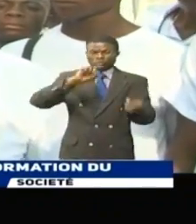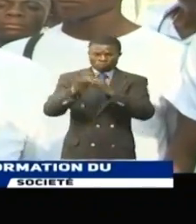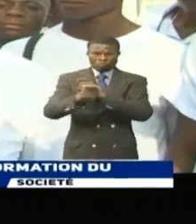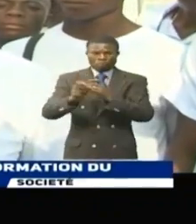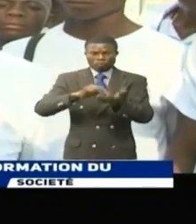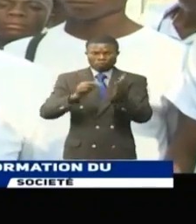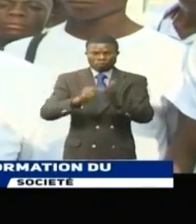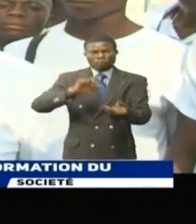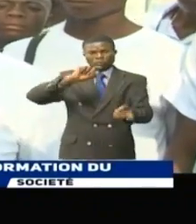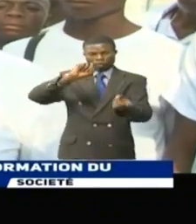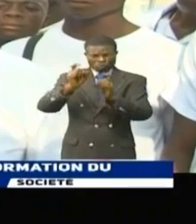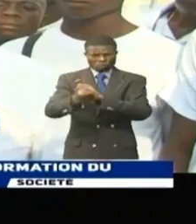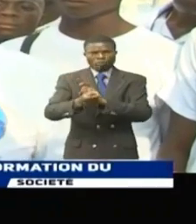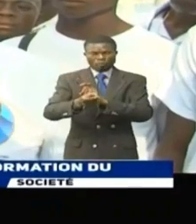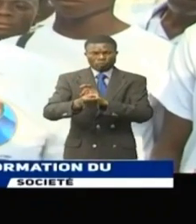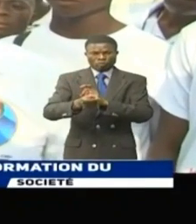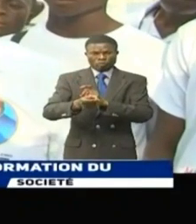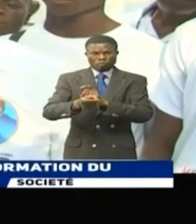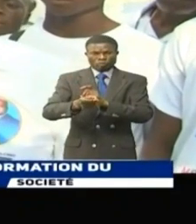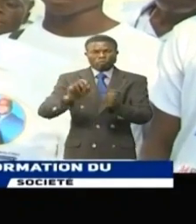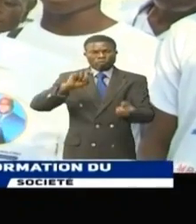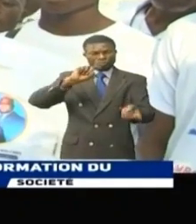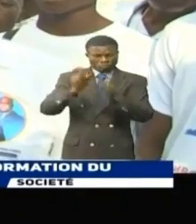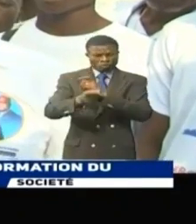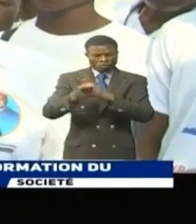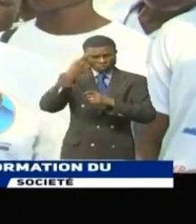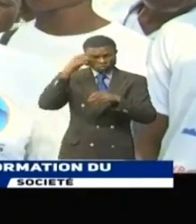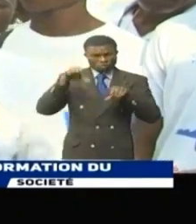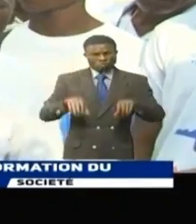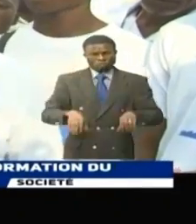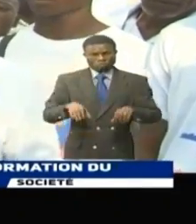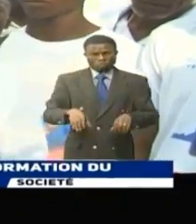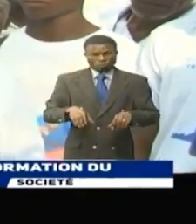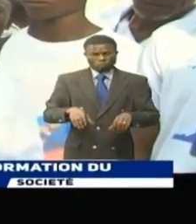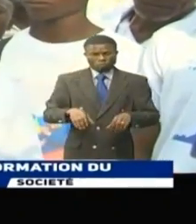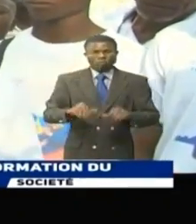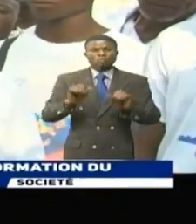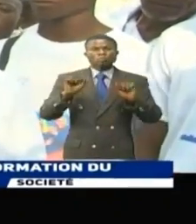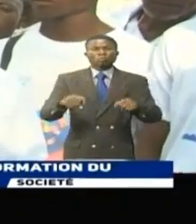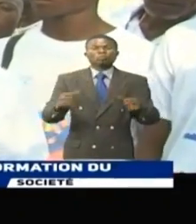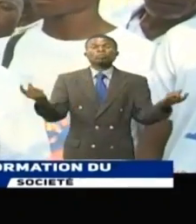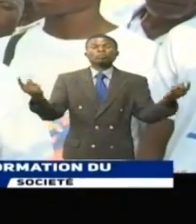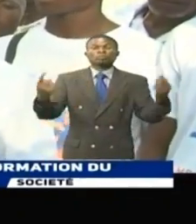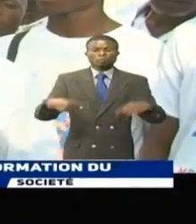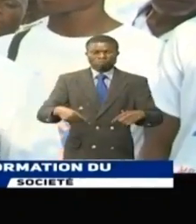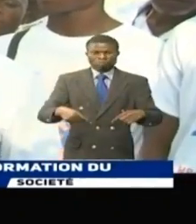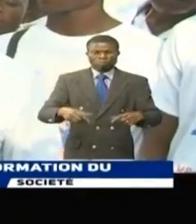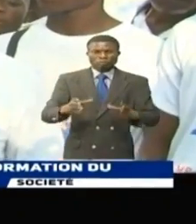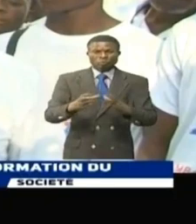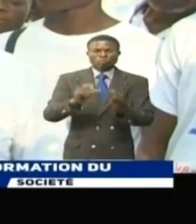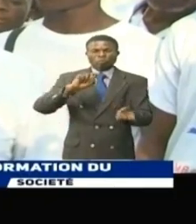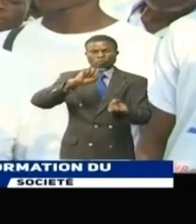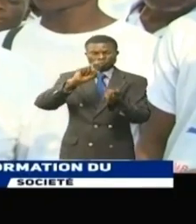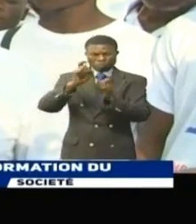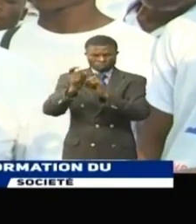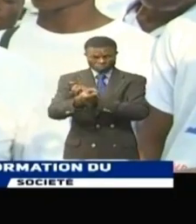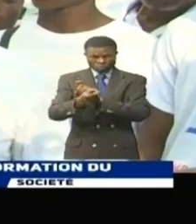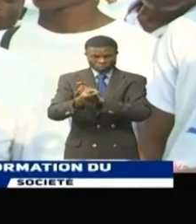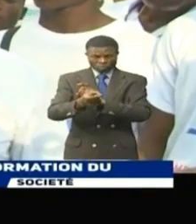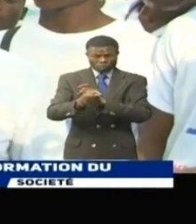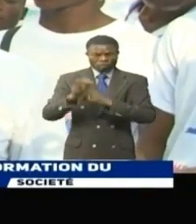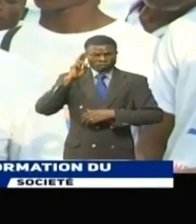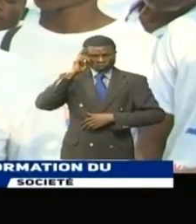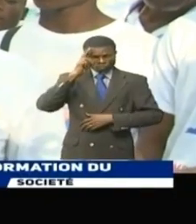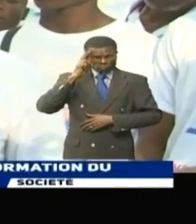dire transformation. Et la transformation du Congo n'est possible qu'avec un changement de la